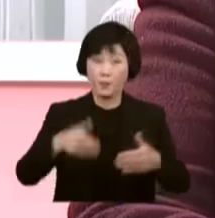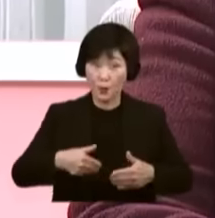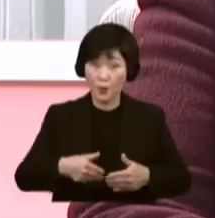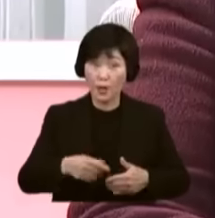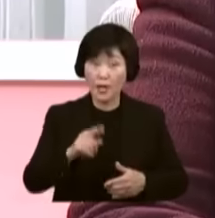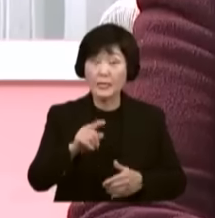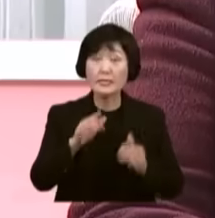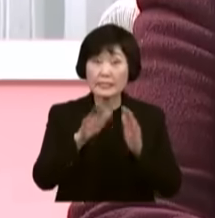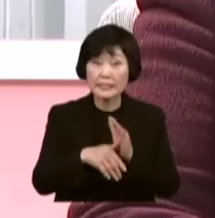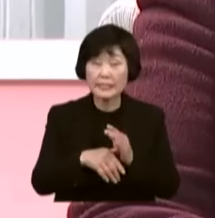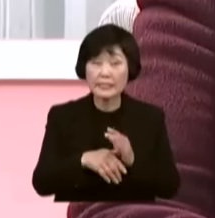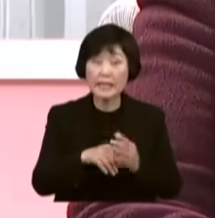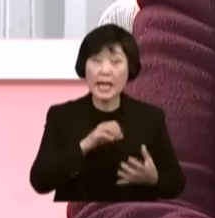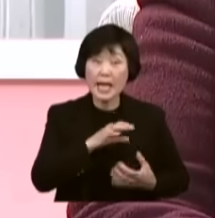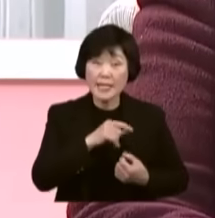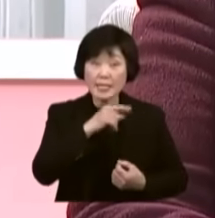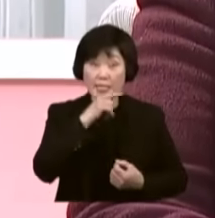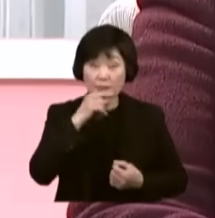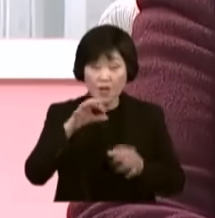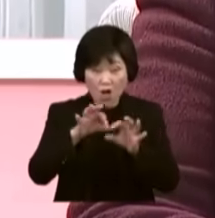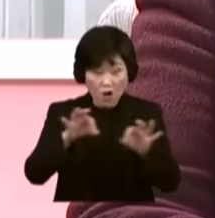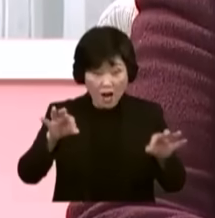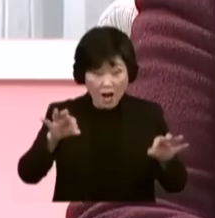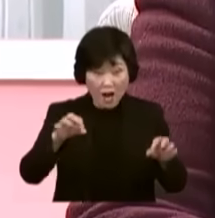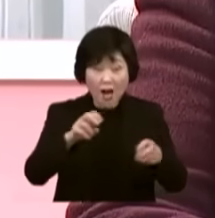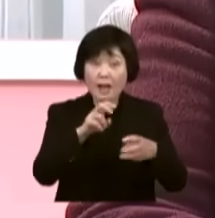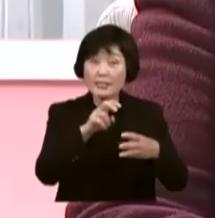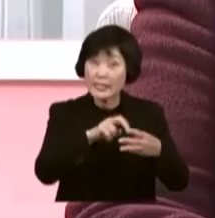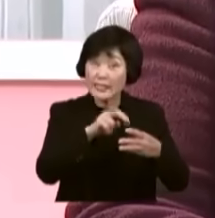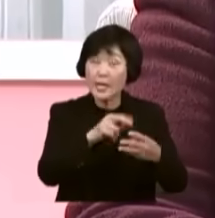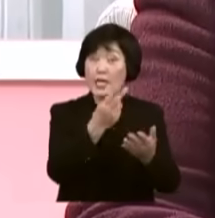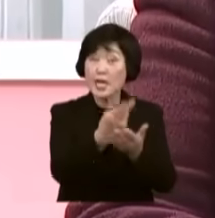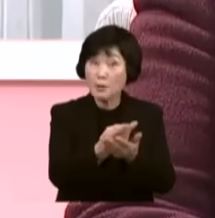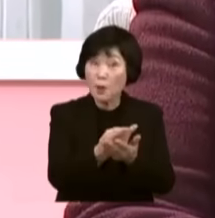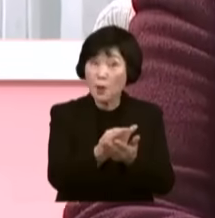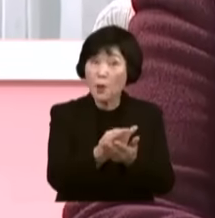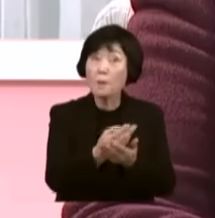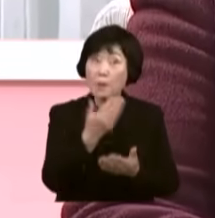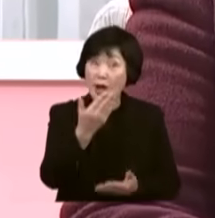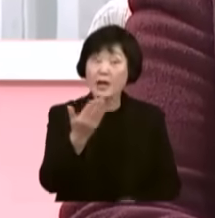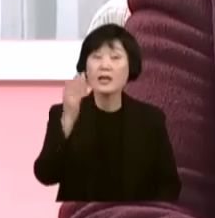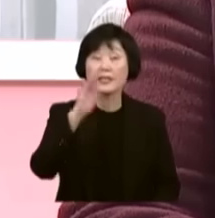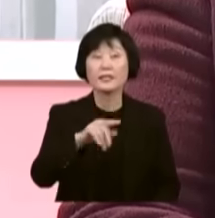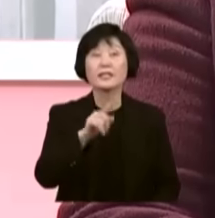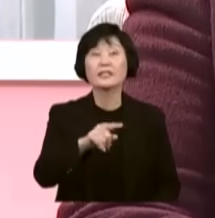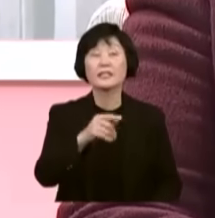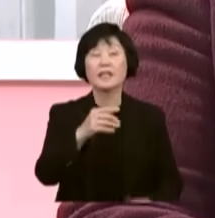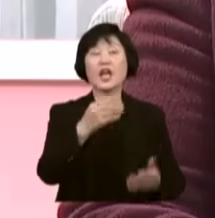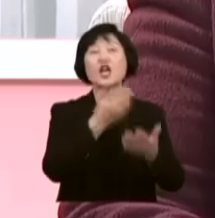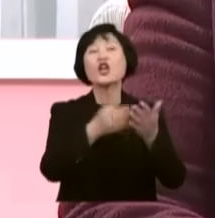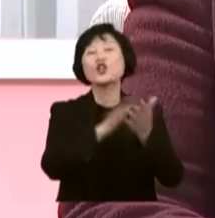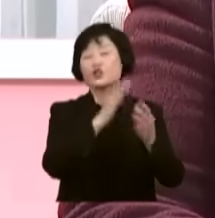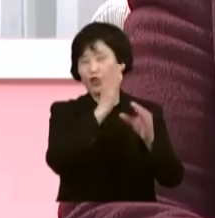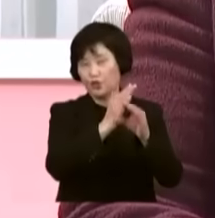이제 심혈관 센터에 입원을 해야 되는데 하필 거기가 리모델링 중이라고 폐암병동에 입원이 네네. 된 거예요. 오.